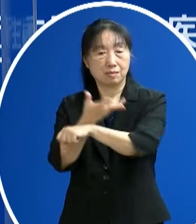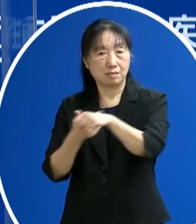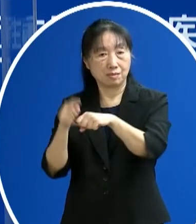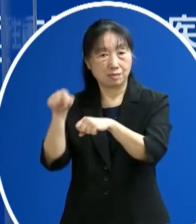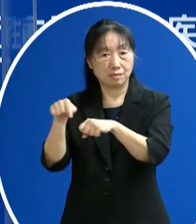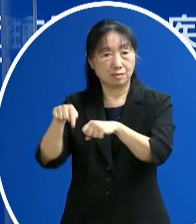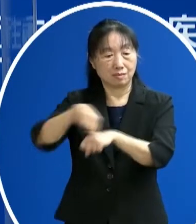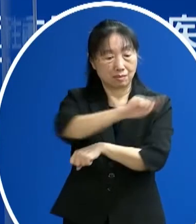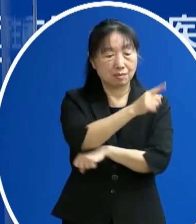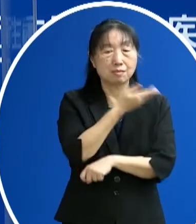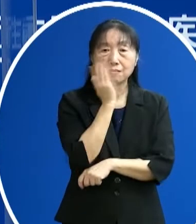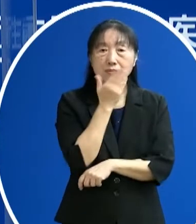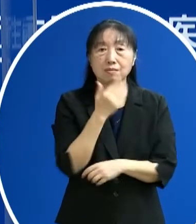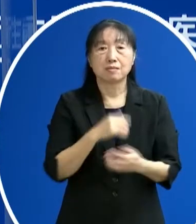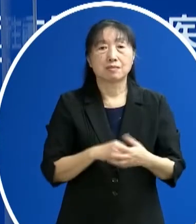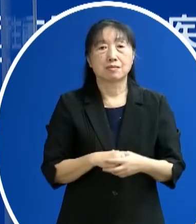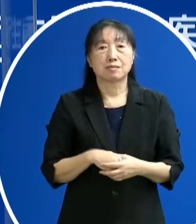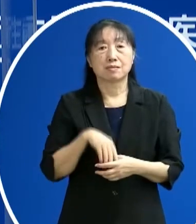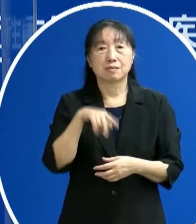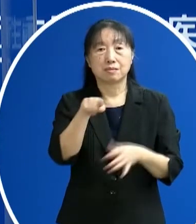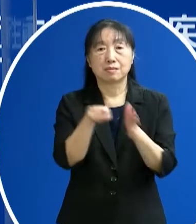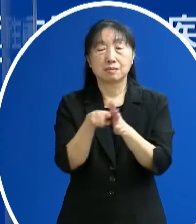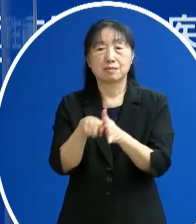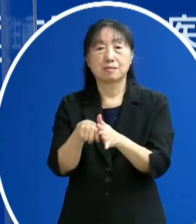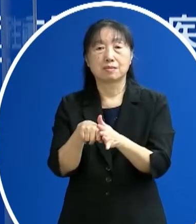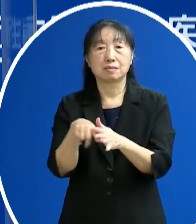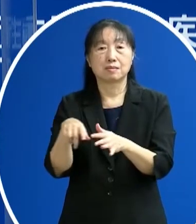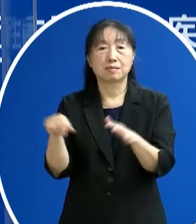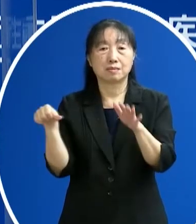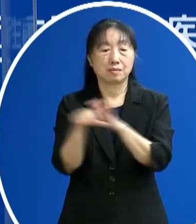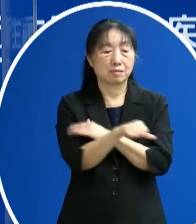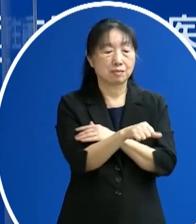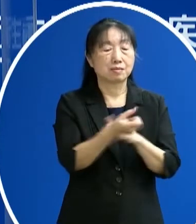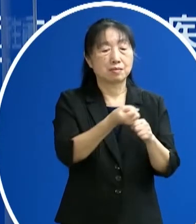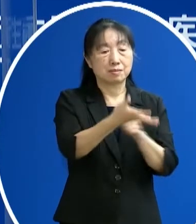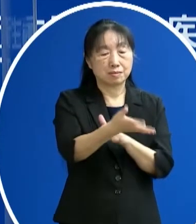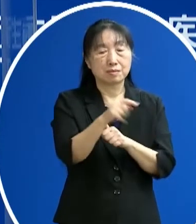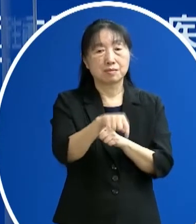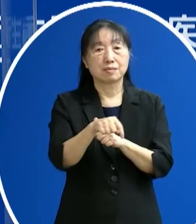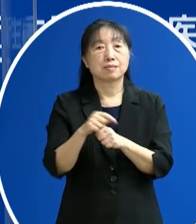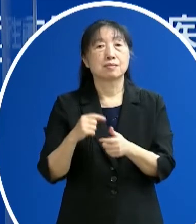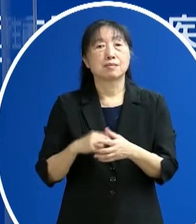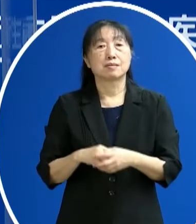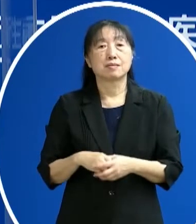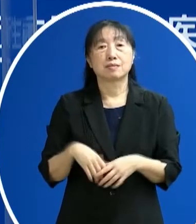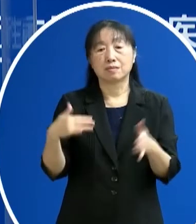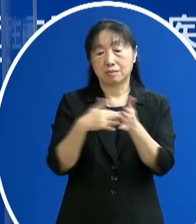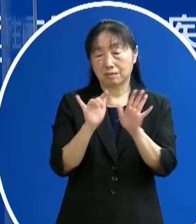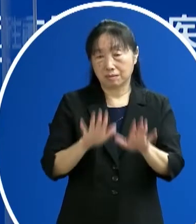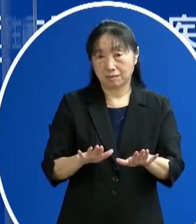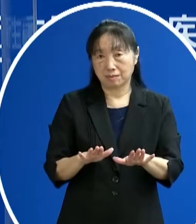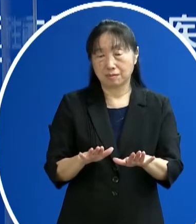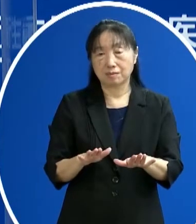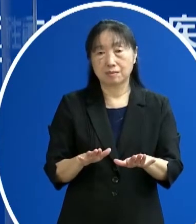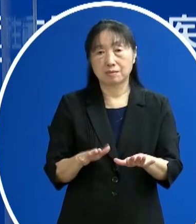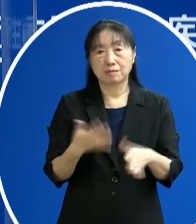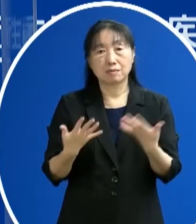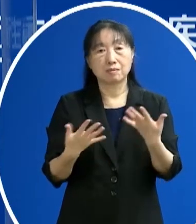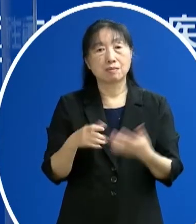从关岛旅游去的相关，所以带进了一些境外移入的个案，那到现在大概